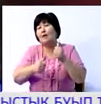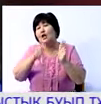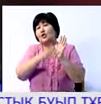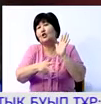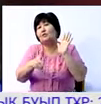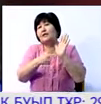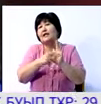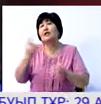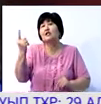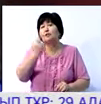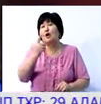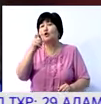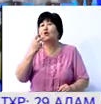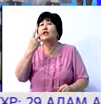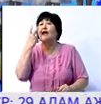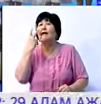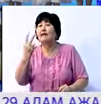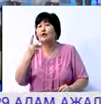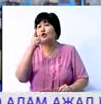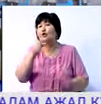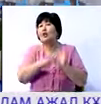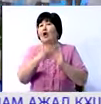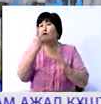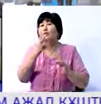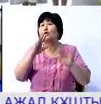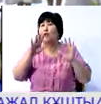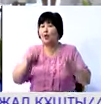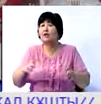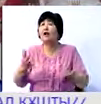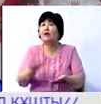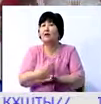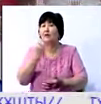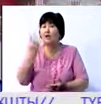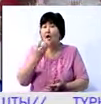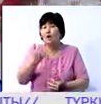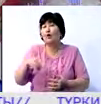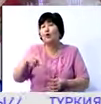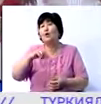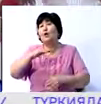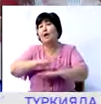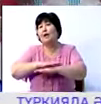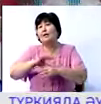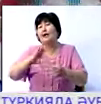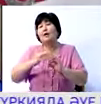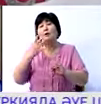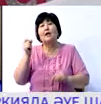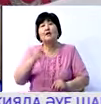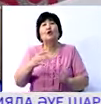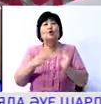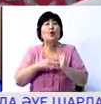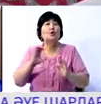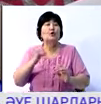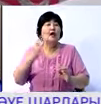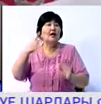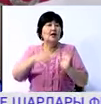78 бірінші, 102 екінші, 163 орынды иеленді. Ал республикалық пәндік олимпиадада 5 алтын, 9 күміс,